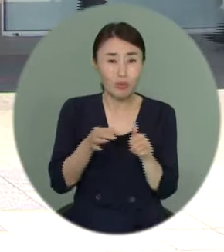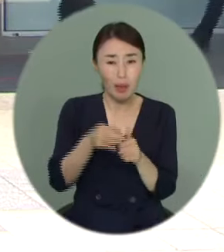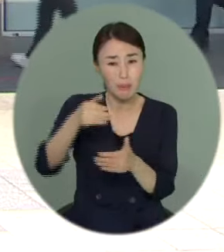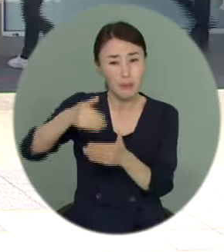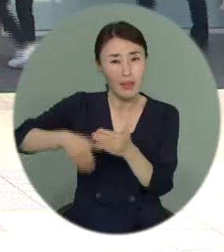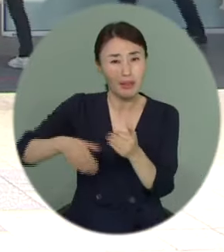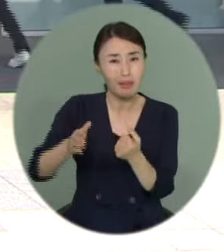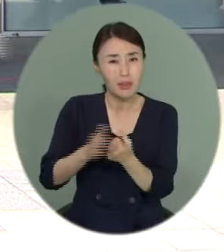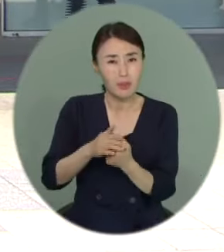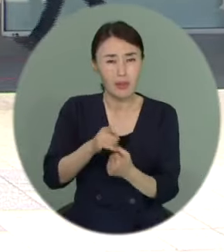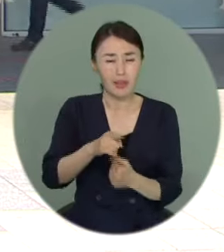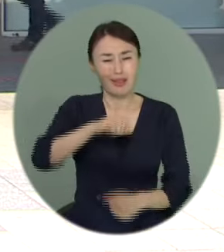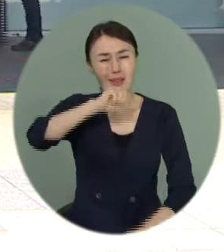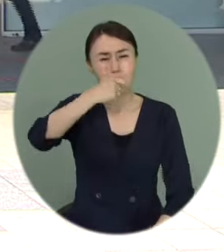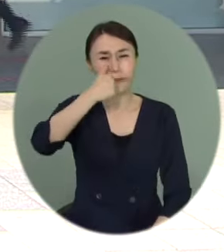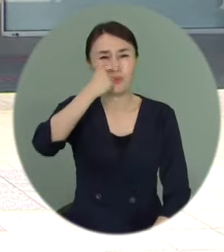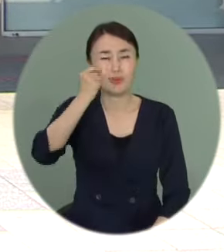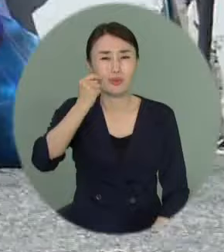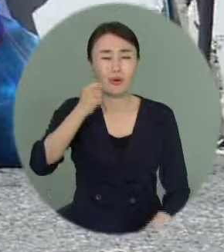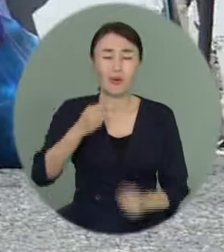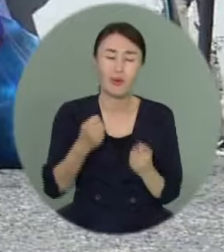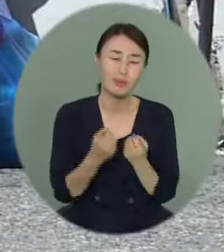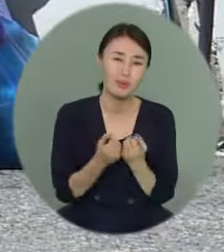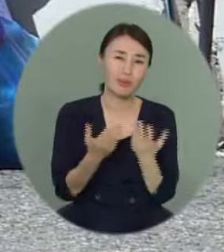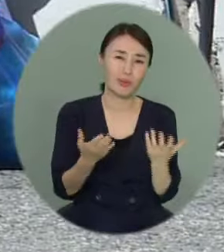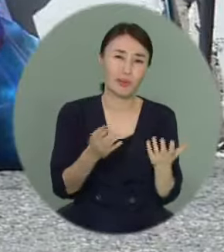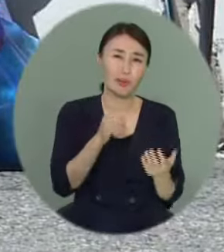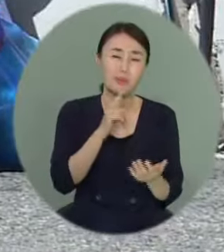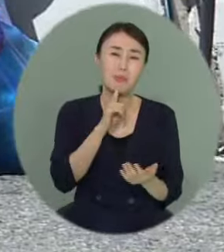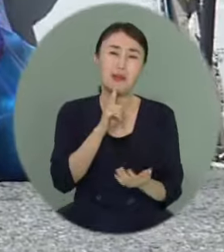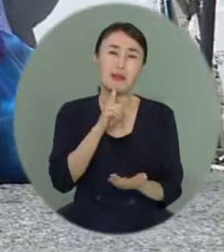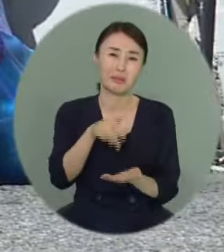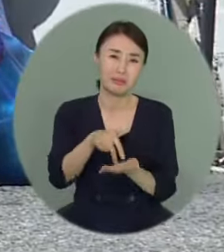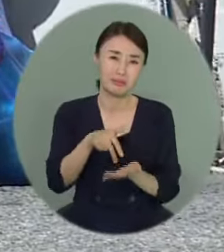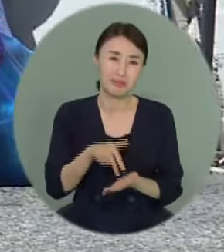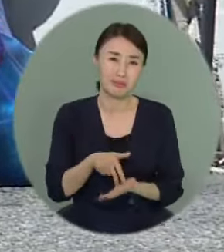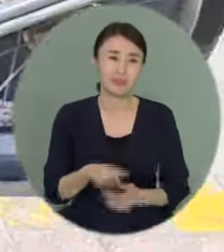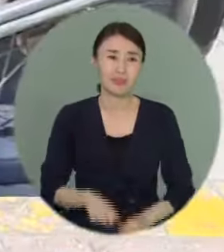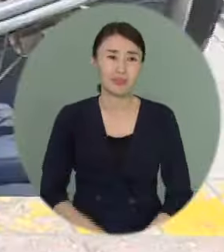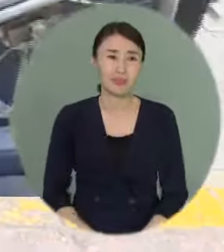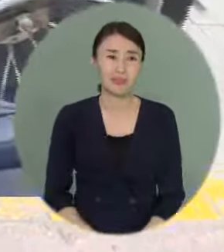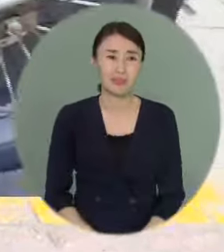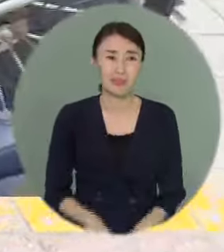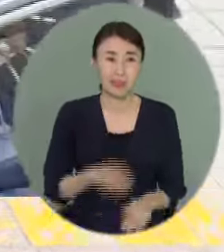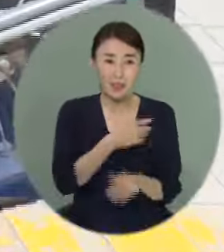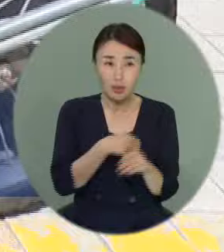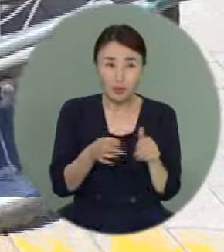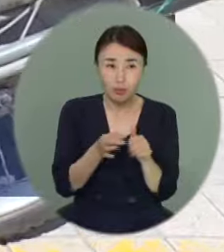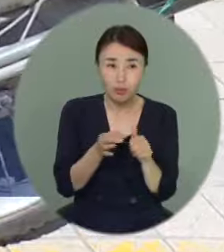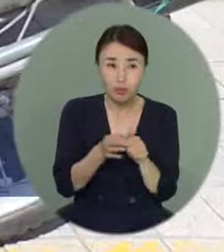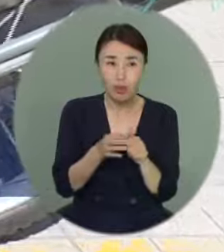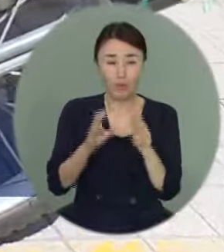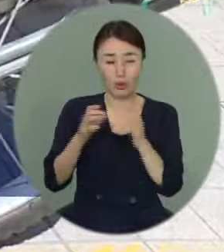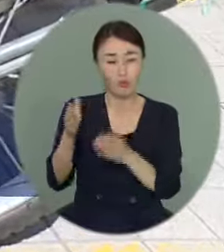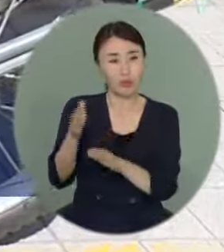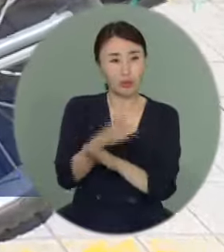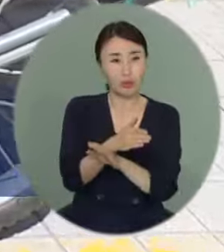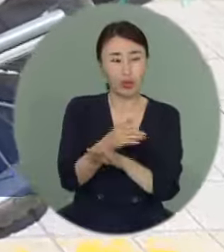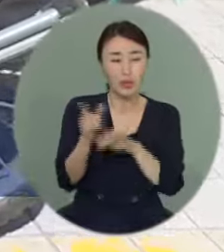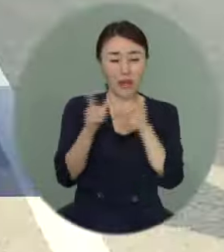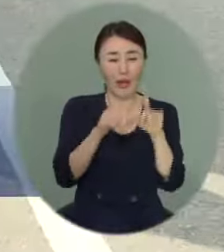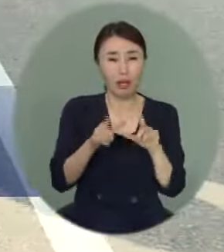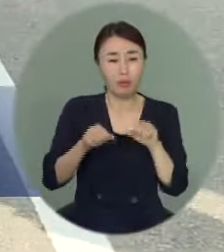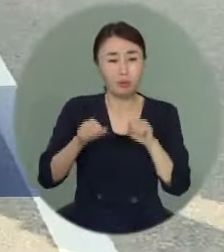대해서는 예산이 빠듯하다 보니 어쩔 수 없었다는 입장입니다 생계 급 수급자는 국가로부터 생계를